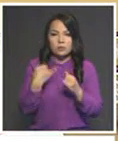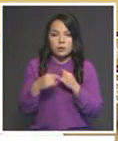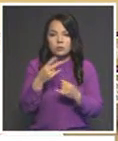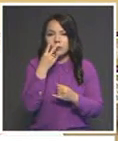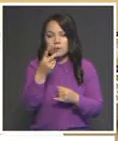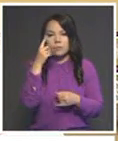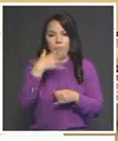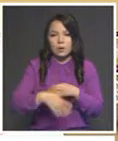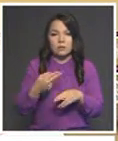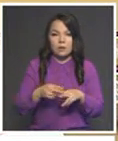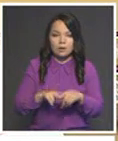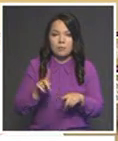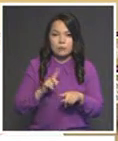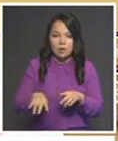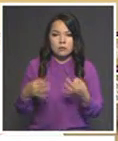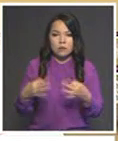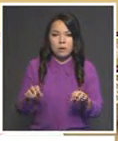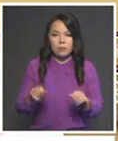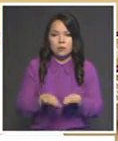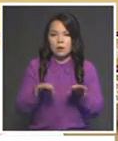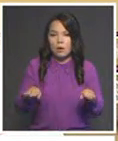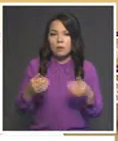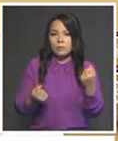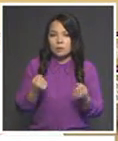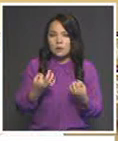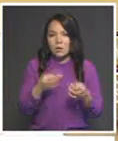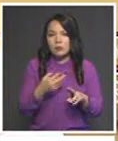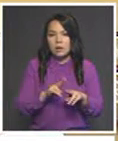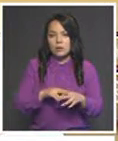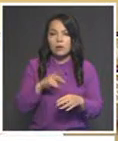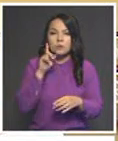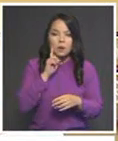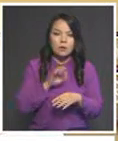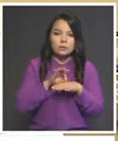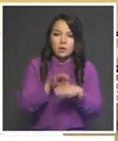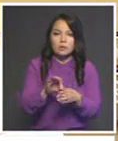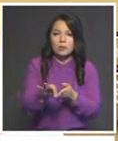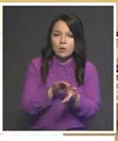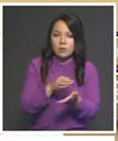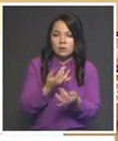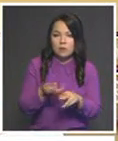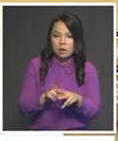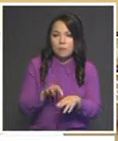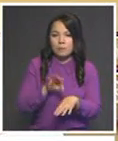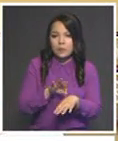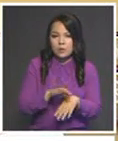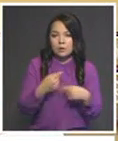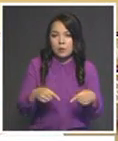Бұны осындай стандартқа көсу үшін біздің денсаулық сақтау министрлігі көп уақыт жаңағы дамыған